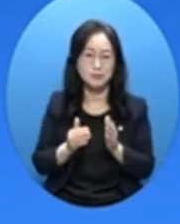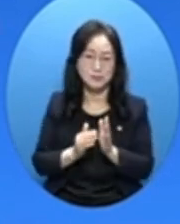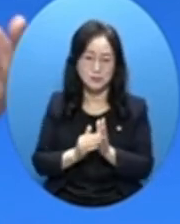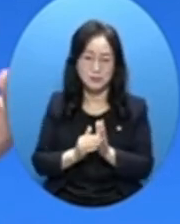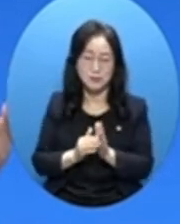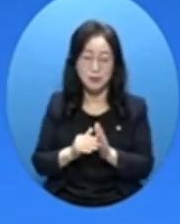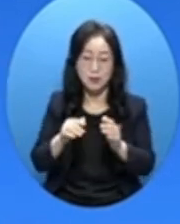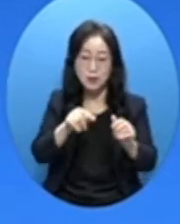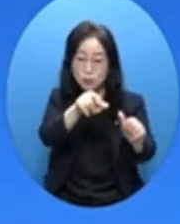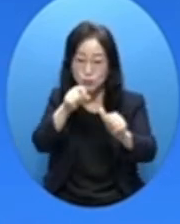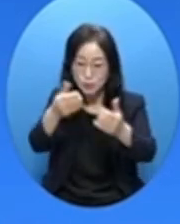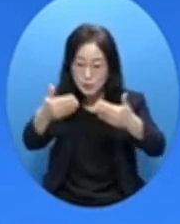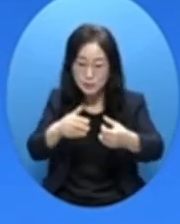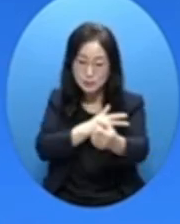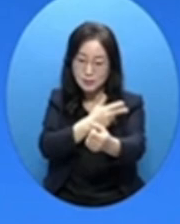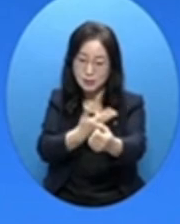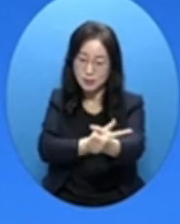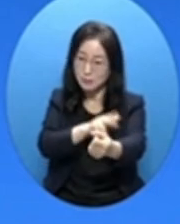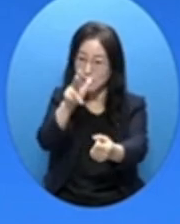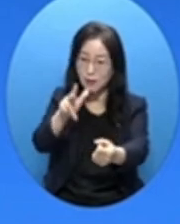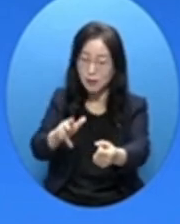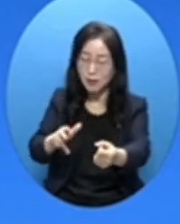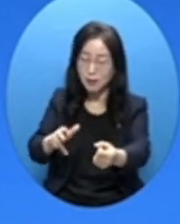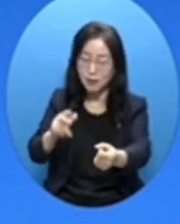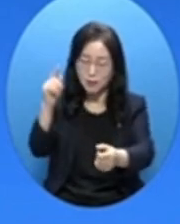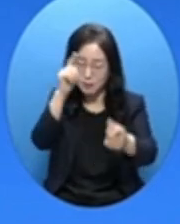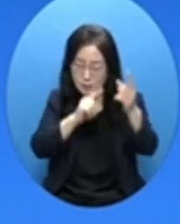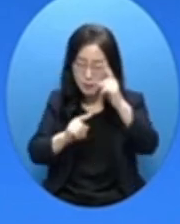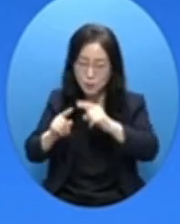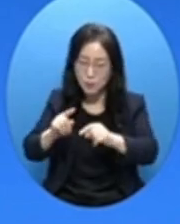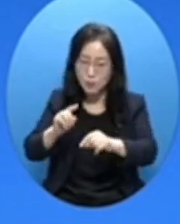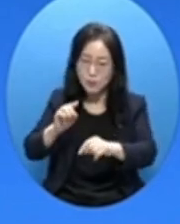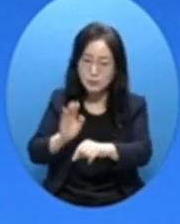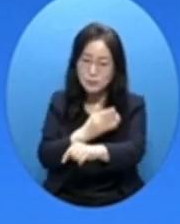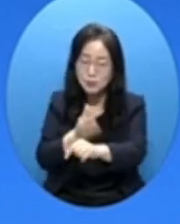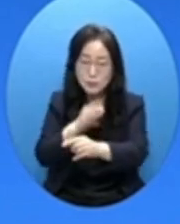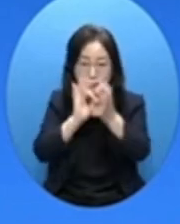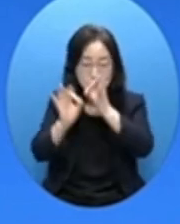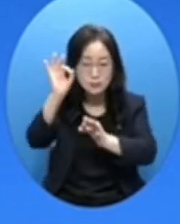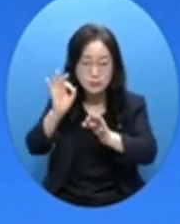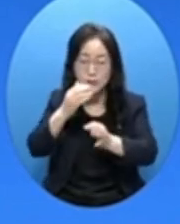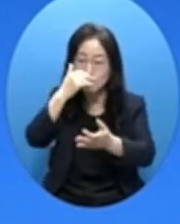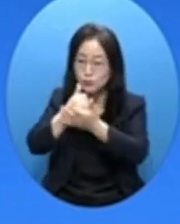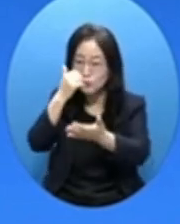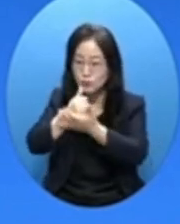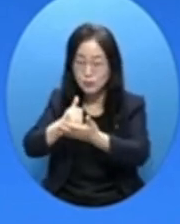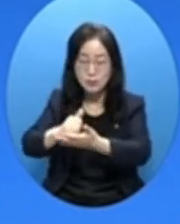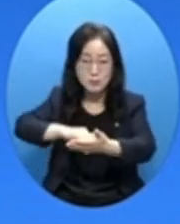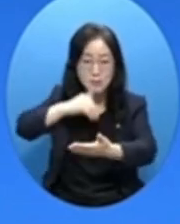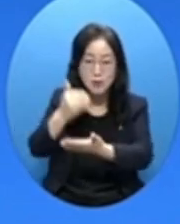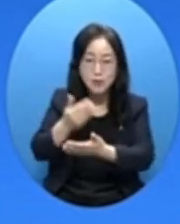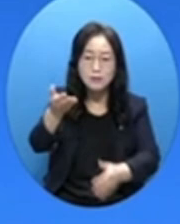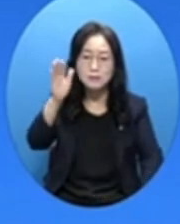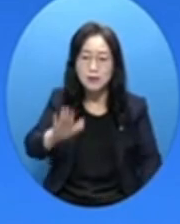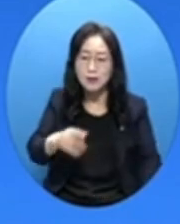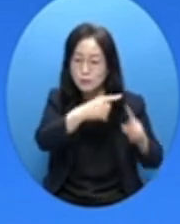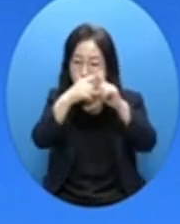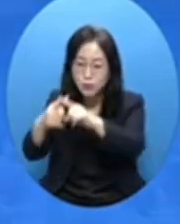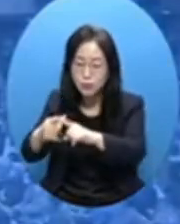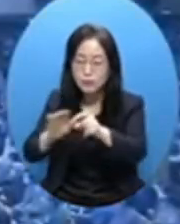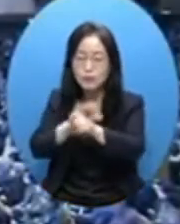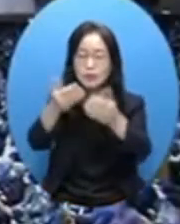구원받을 만한 자격이 없는데 허물투성이인데 죄덩어리인 우리를 일방적으로 사랑해서 우리를 구원해 주신